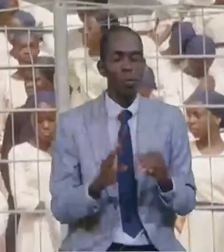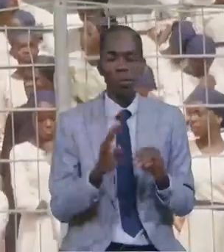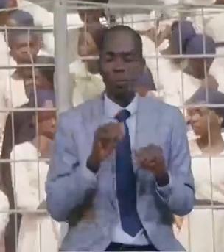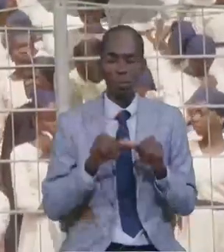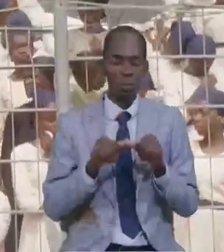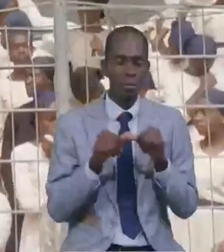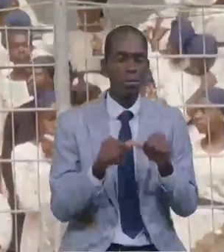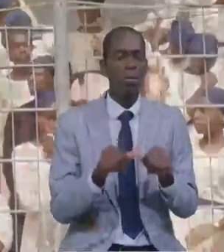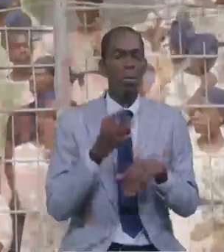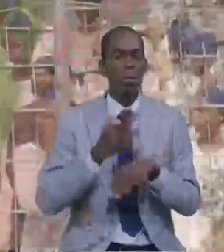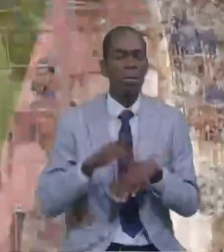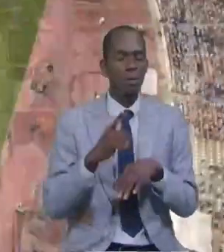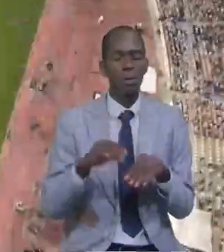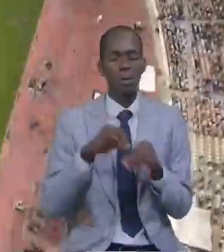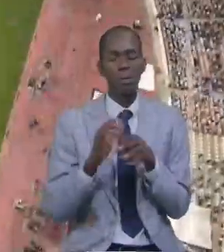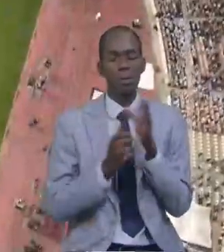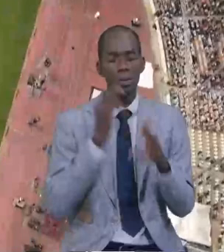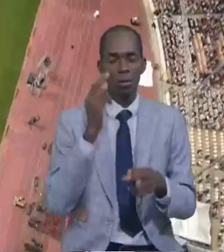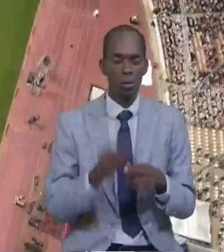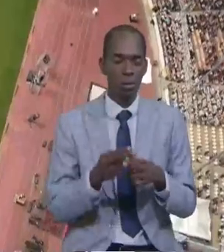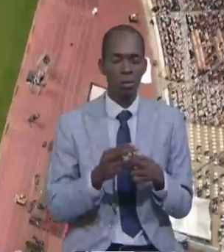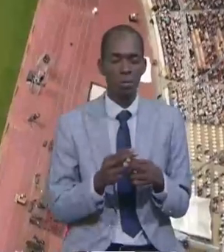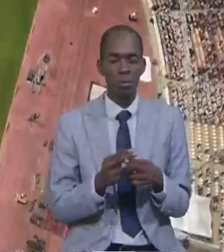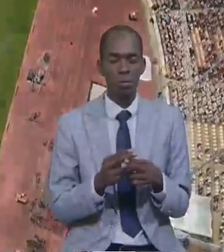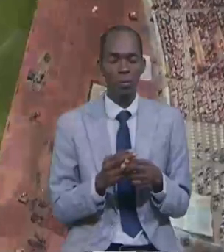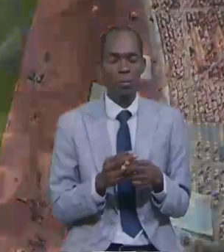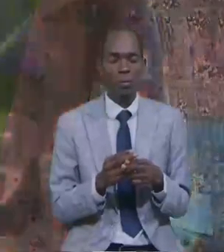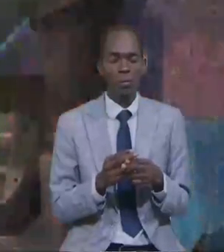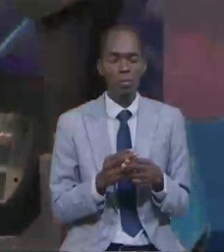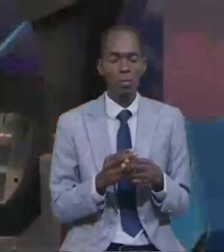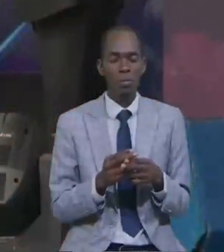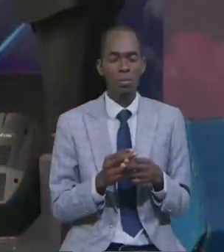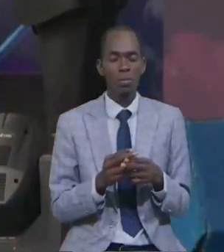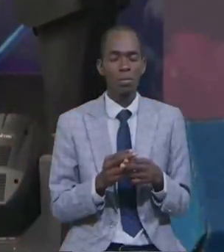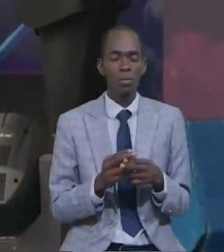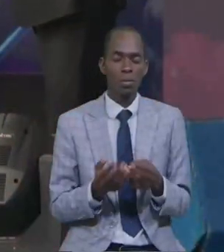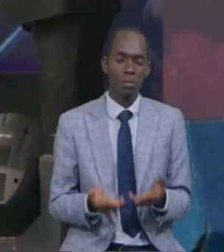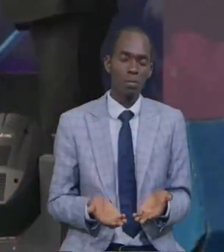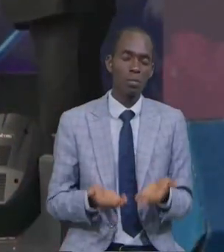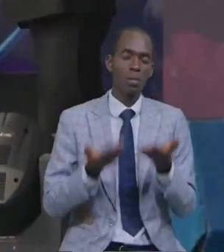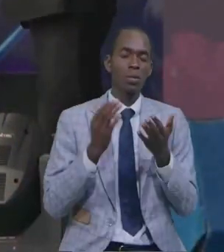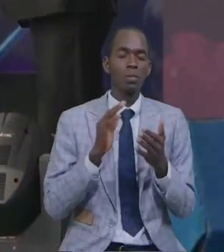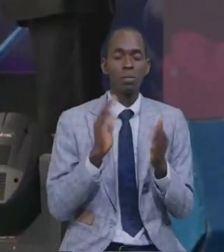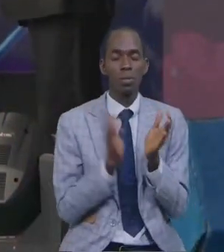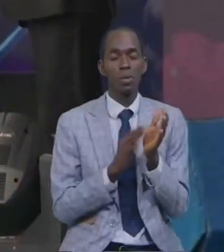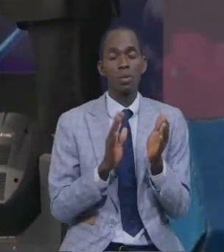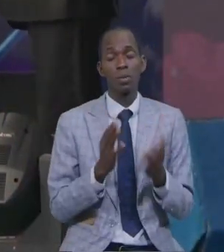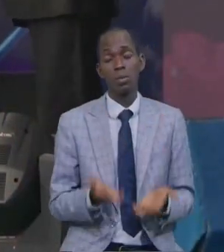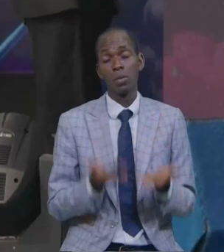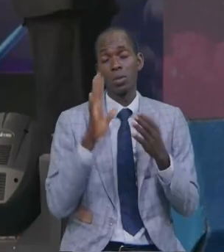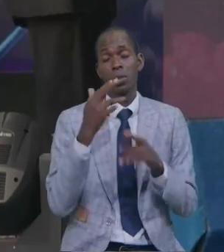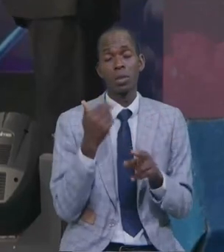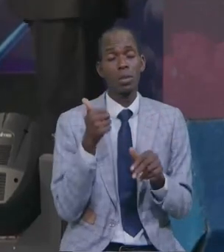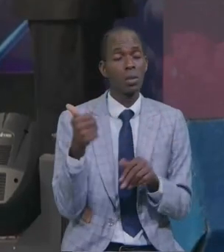Et magnifie-toi dans chaque vie. Glorifie-toi dans chaque famille. Je prie que tu mettes la joie, le